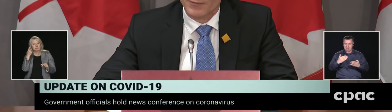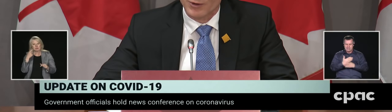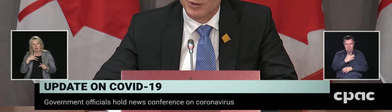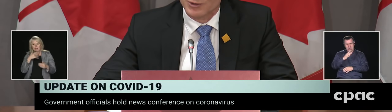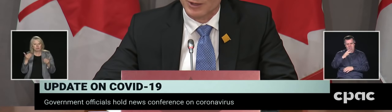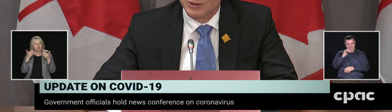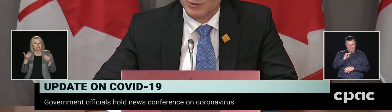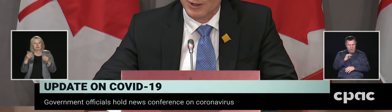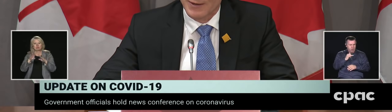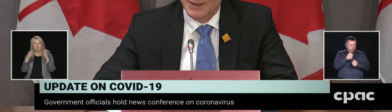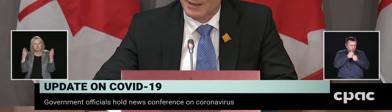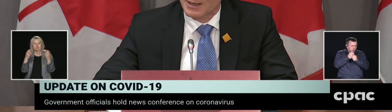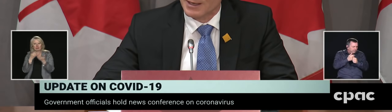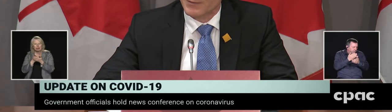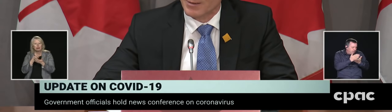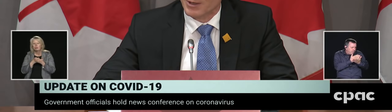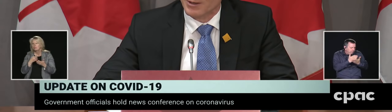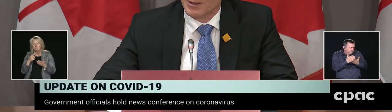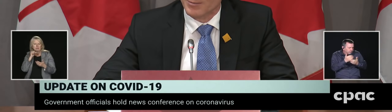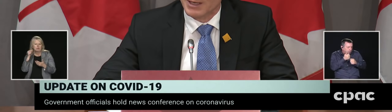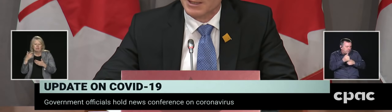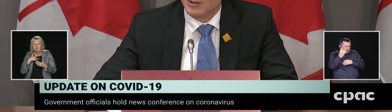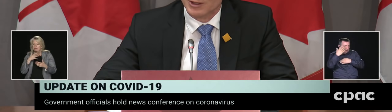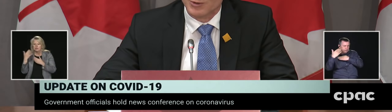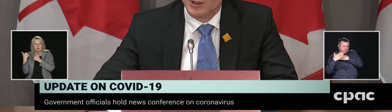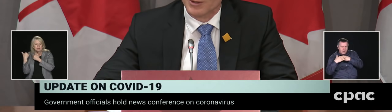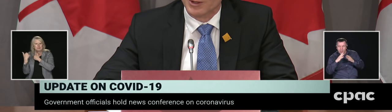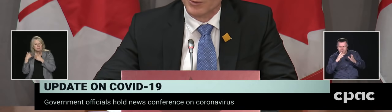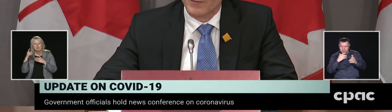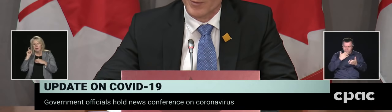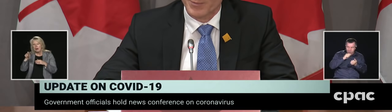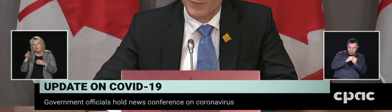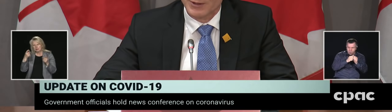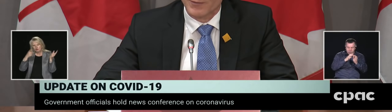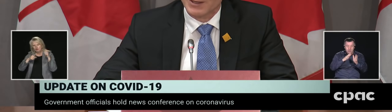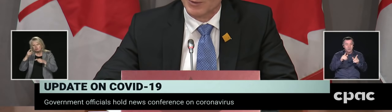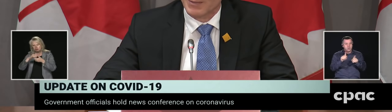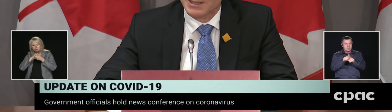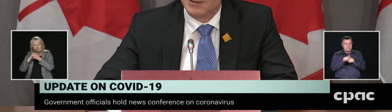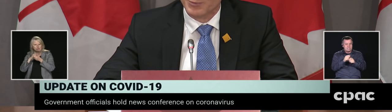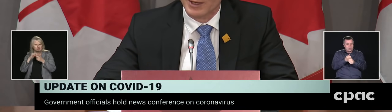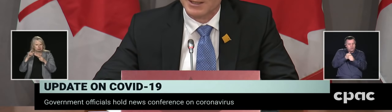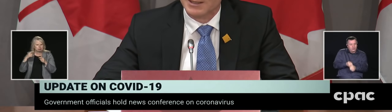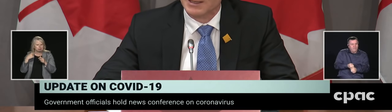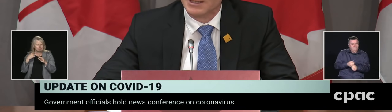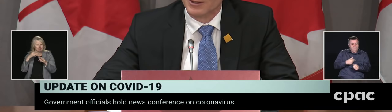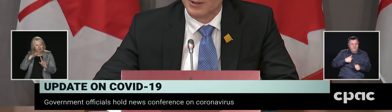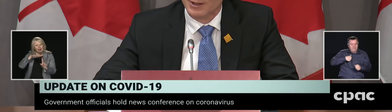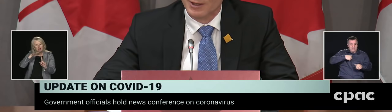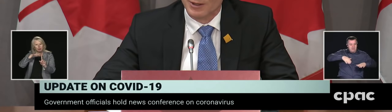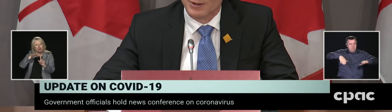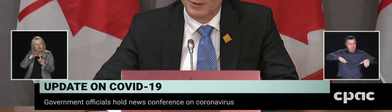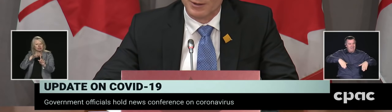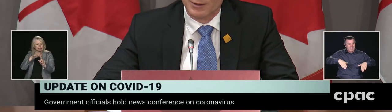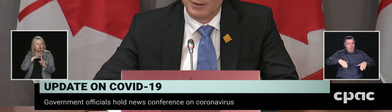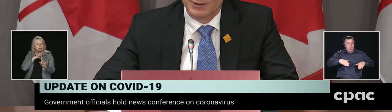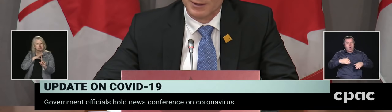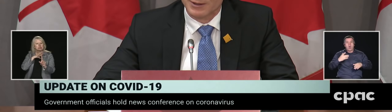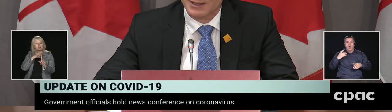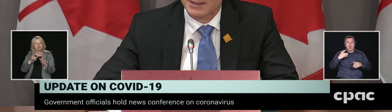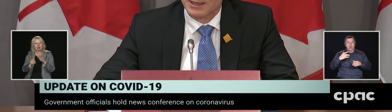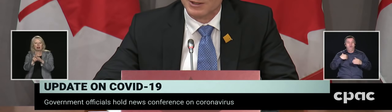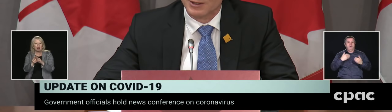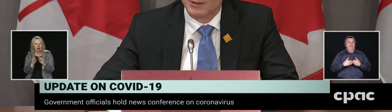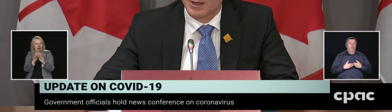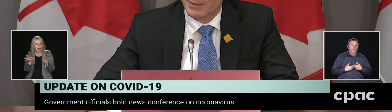science qui évolue de jour en jour et évidemment basée sur des choses que nous n'avons pas faites de façon massive pour l'instant, c'est-à-dire